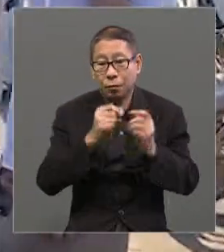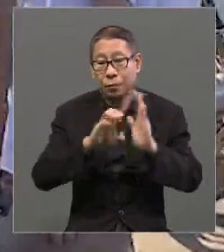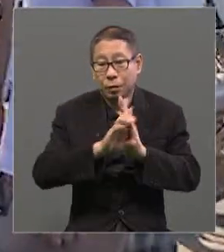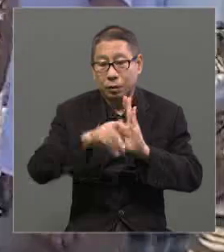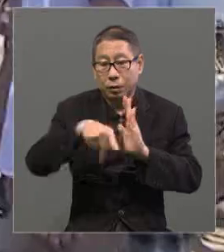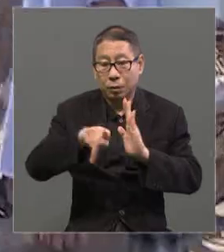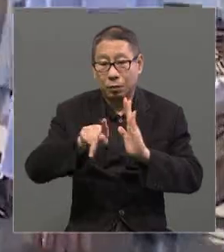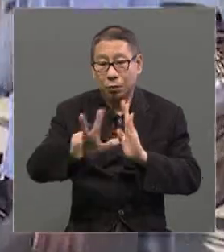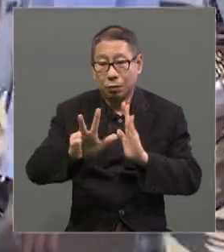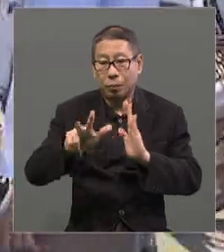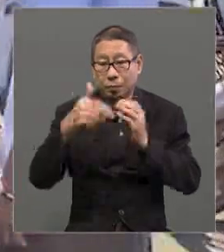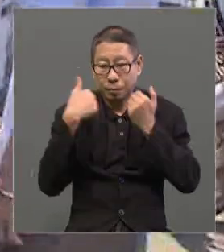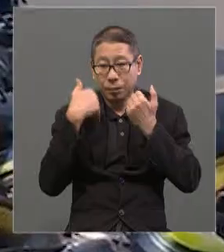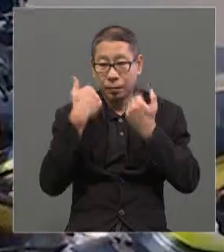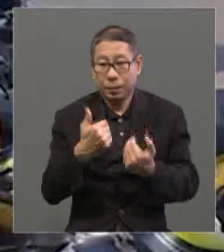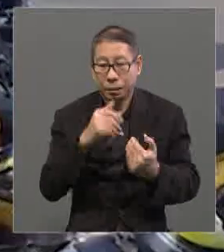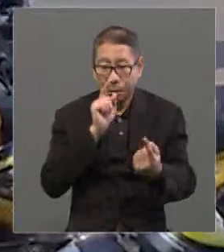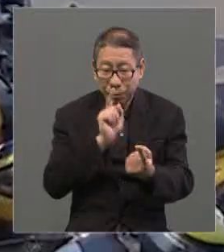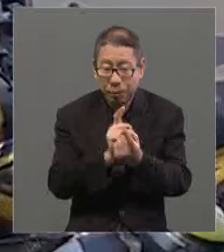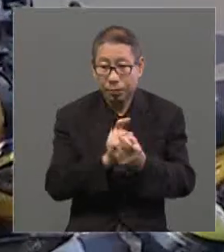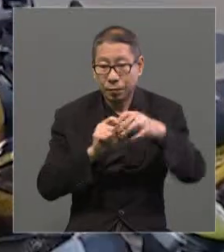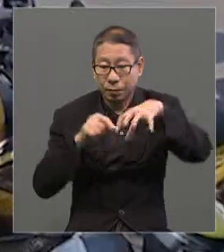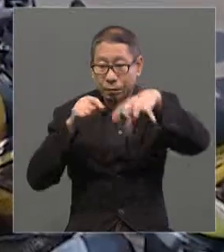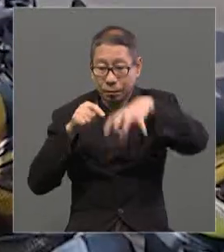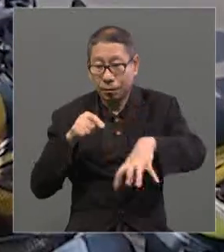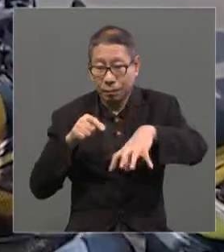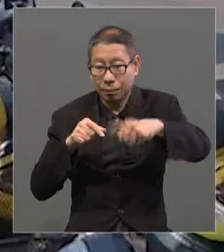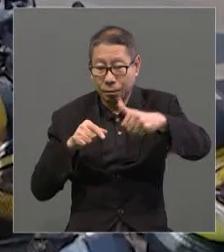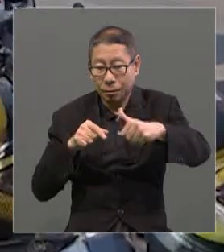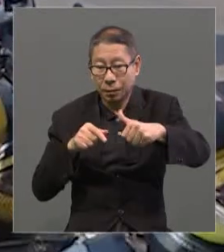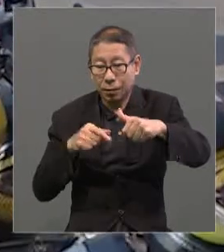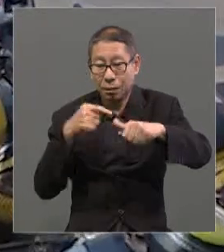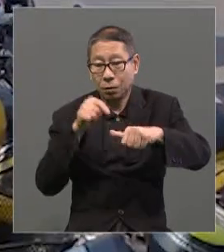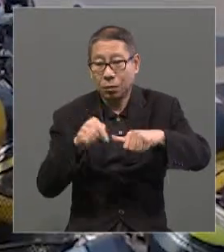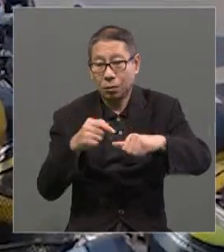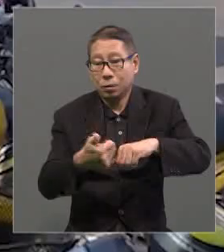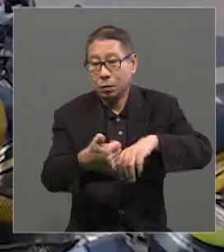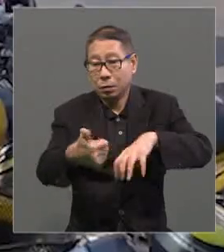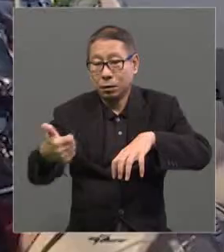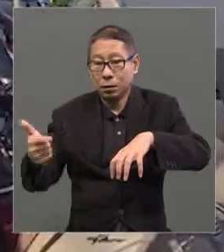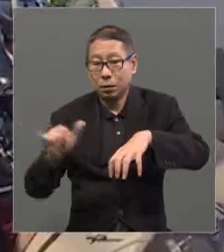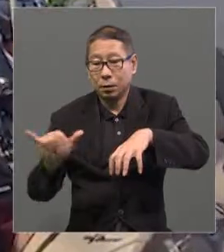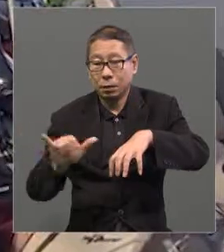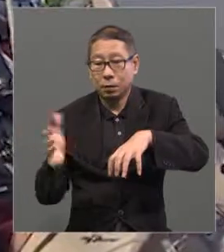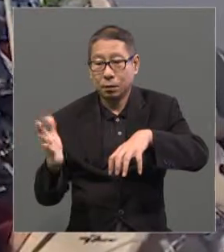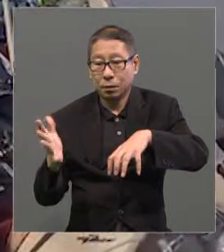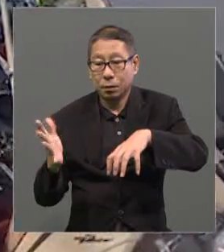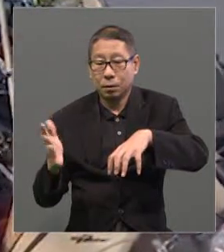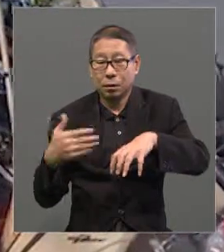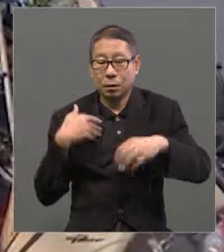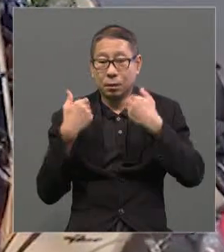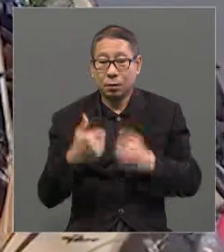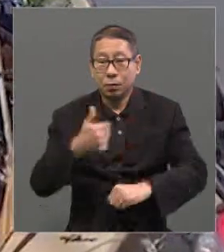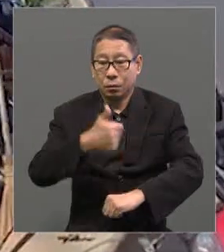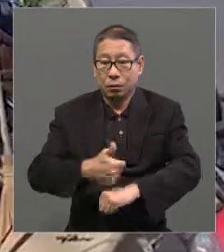องชัยภูมินะคะตอนนี้ยังพบเฉพาะในตัวเมืองชัยภูมินะอำเภออื่นๆยังไม่พบนะคะนี่ท่านผู้ว่าบอกไว้นะคะขณะ